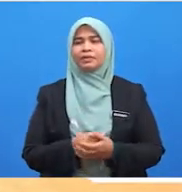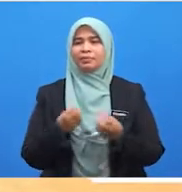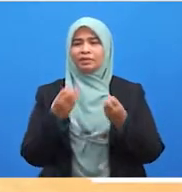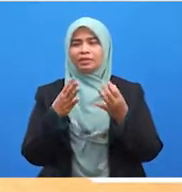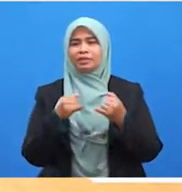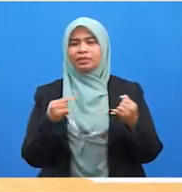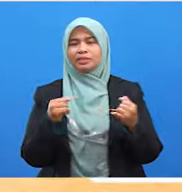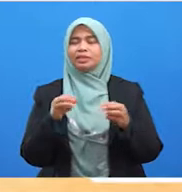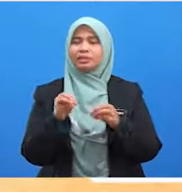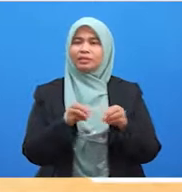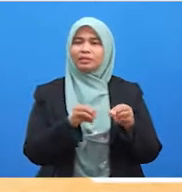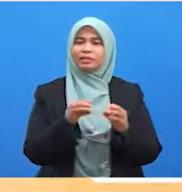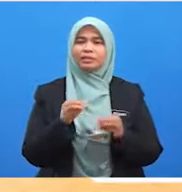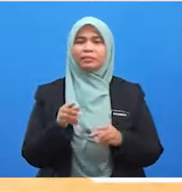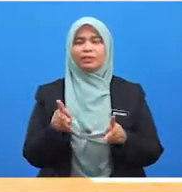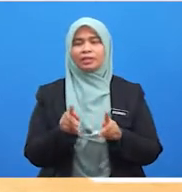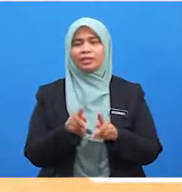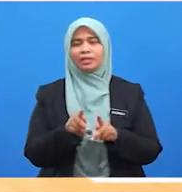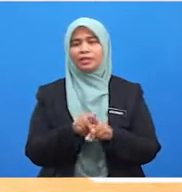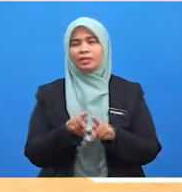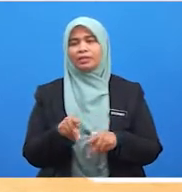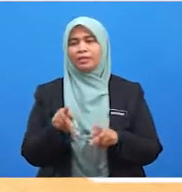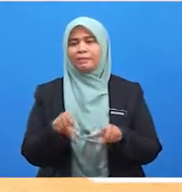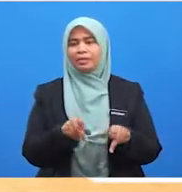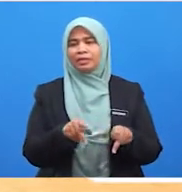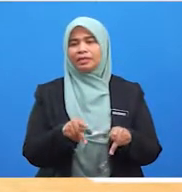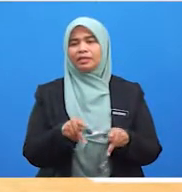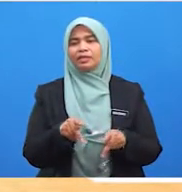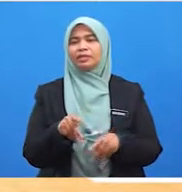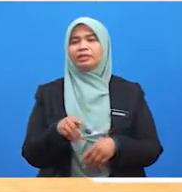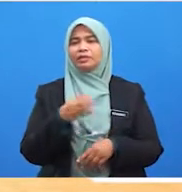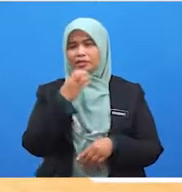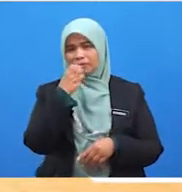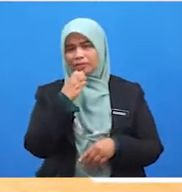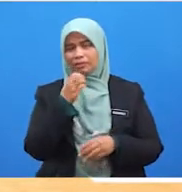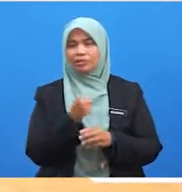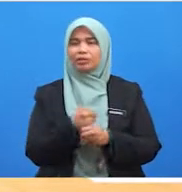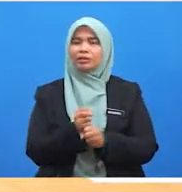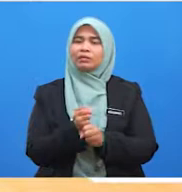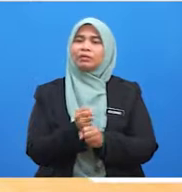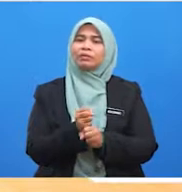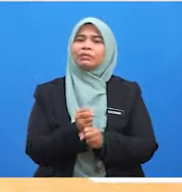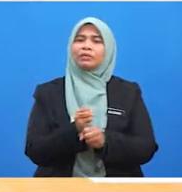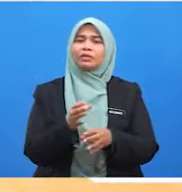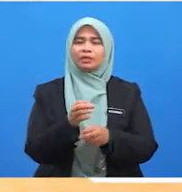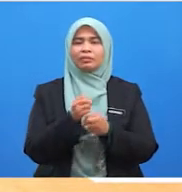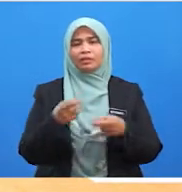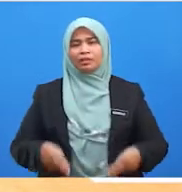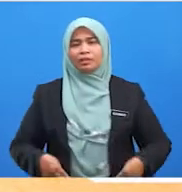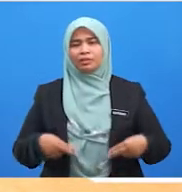padi, getah, kelapa sawit, koko, nenas, kopi dan lada hitam dapat hidup dengan